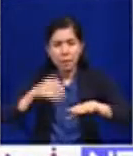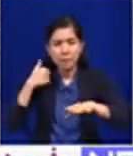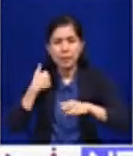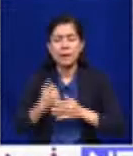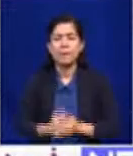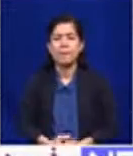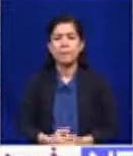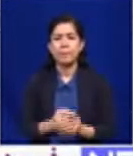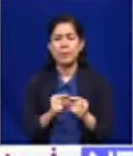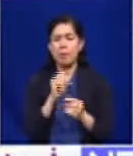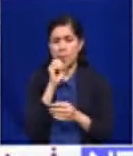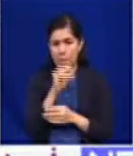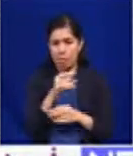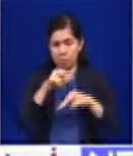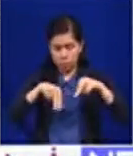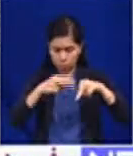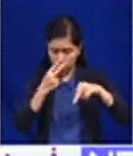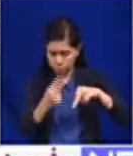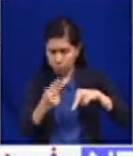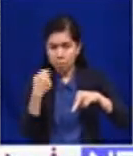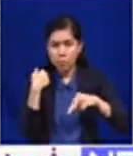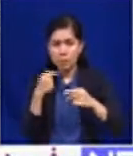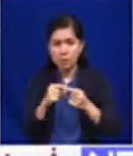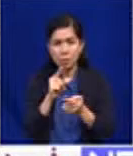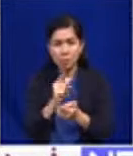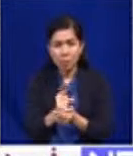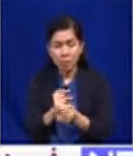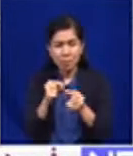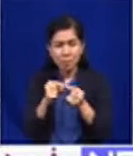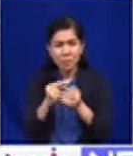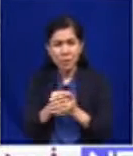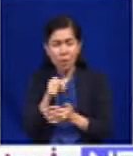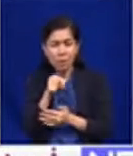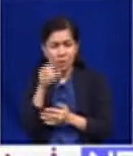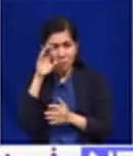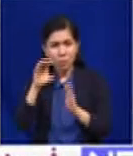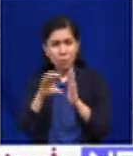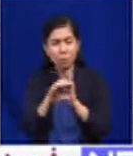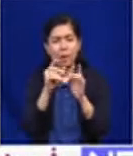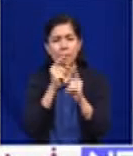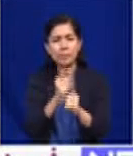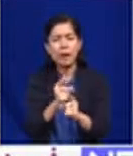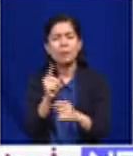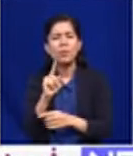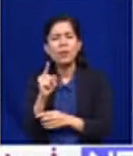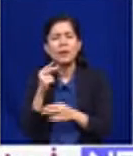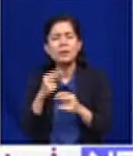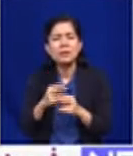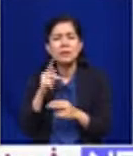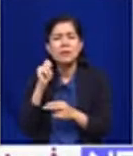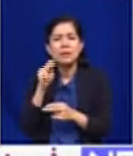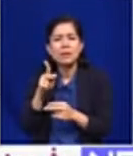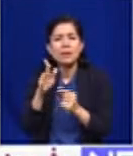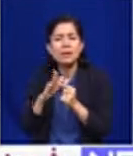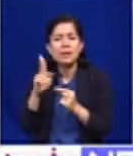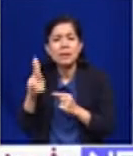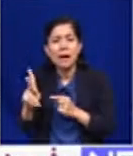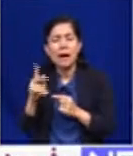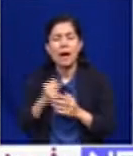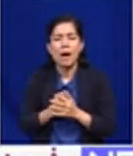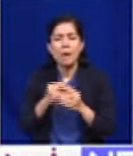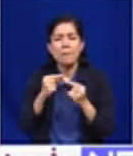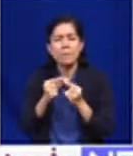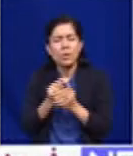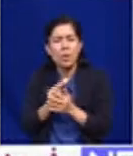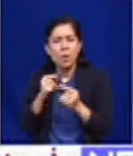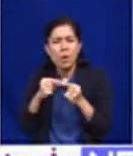การตรวจสอบนะคะว่าซากสัตว์ที่คุณผู้ชมเห็นอยู่นี่แหละค่ะเป็นทากทะเลนะคะชนิดไม่มีพิษแ